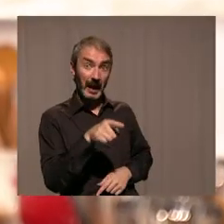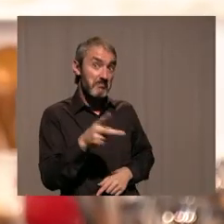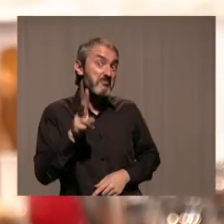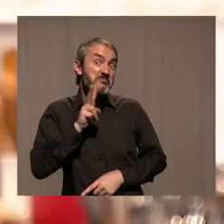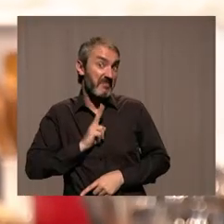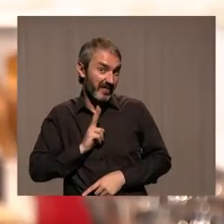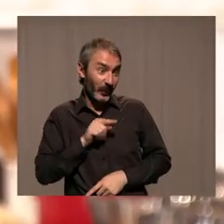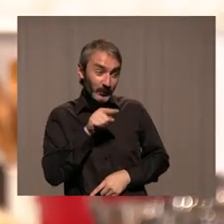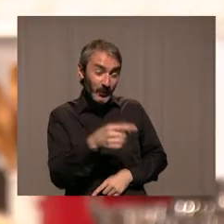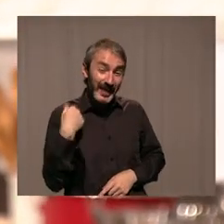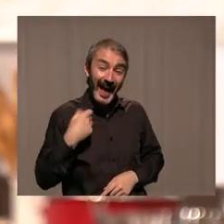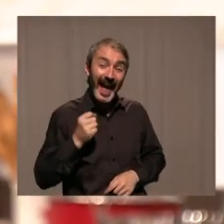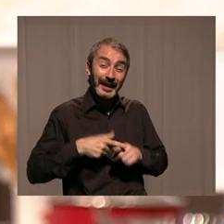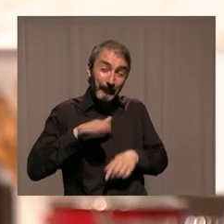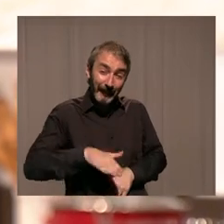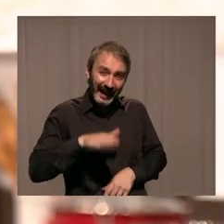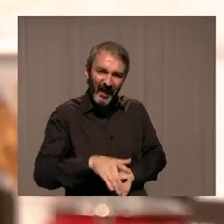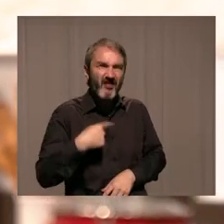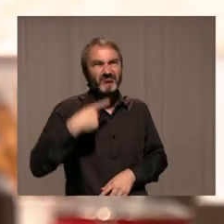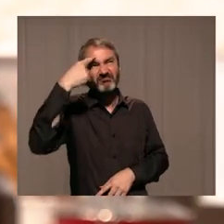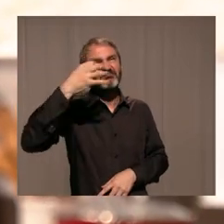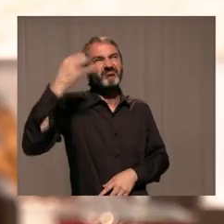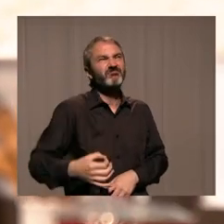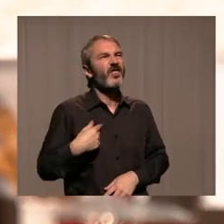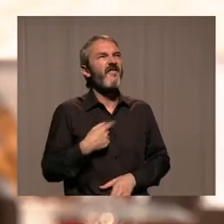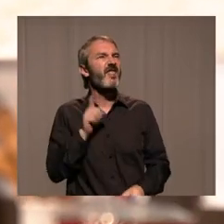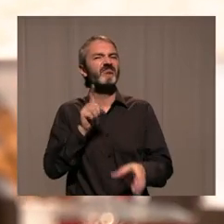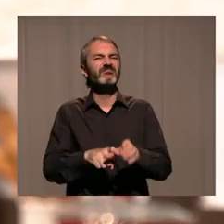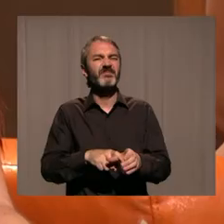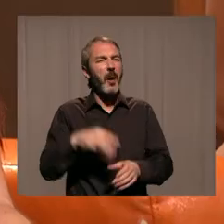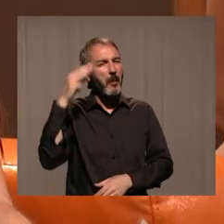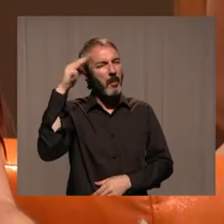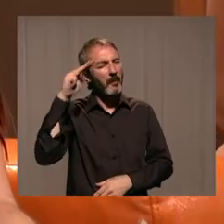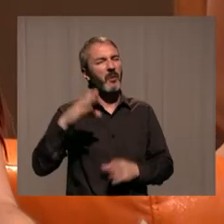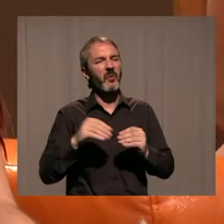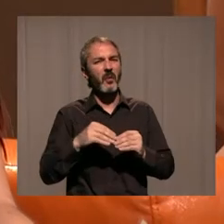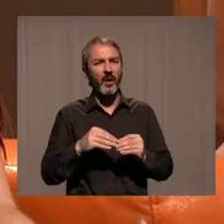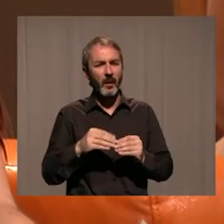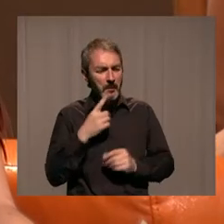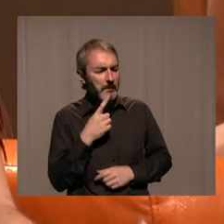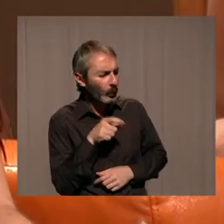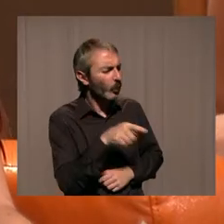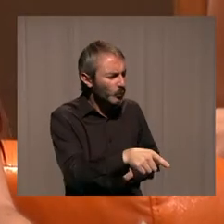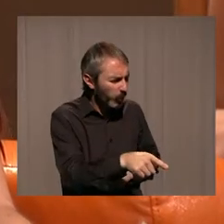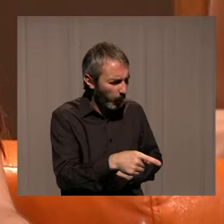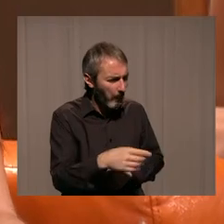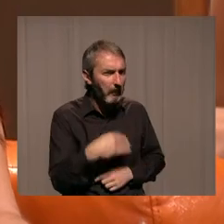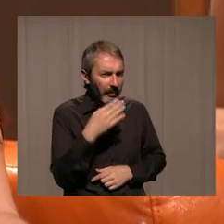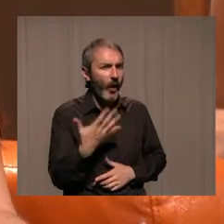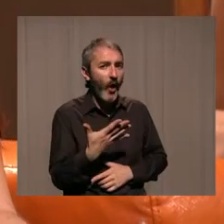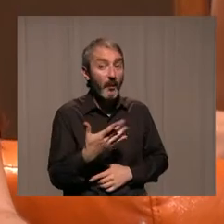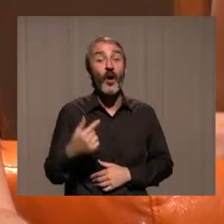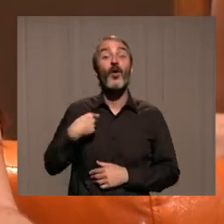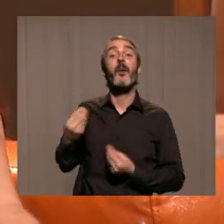diuen que ja de petita tenies clar que volies estudiar a la UPF. Com sabies que existia la Pompeu quan eres petita? Visca